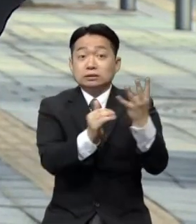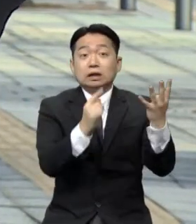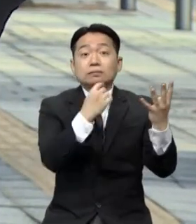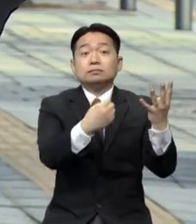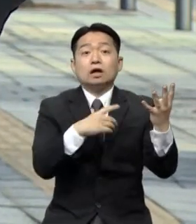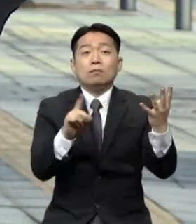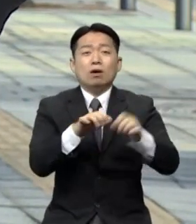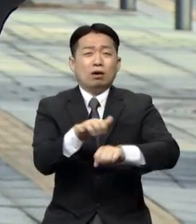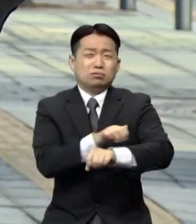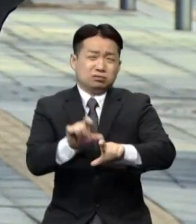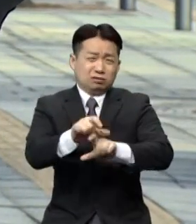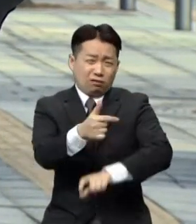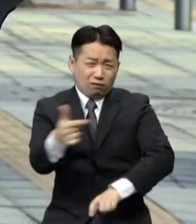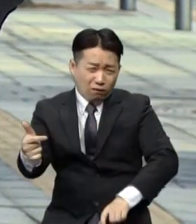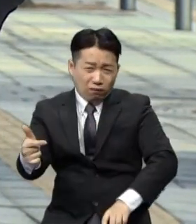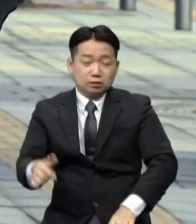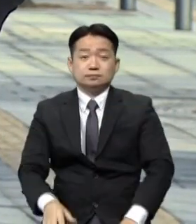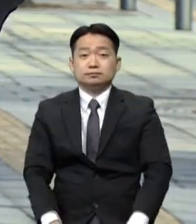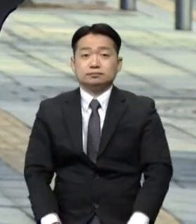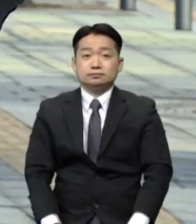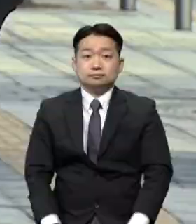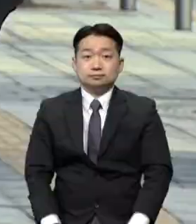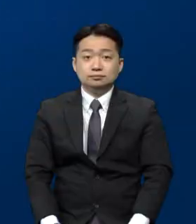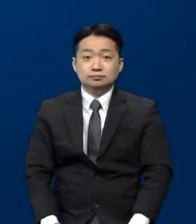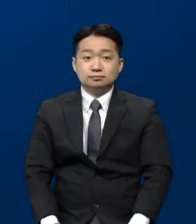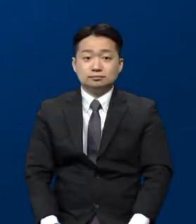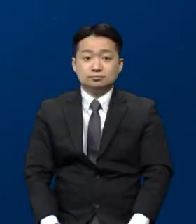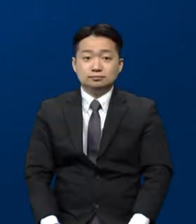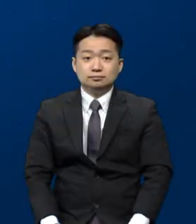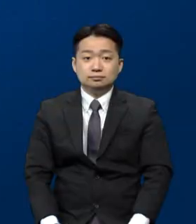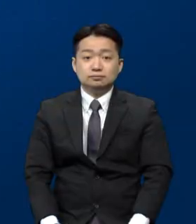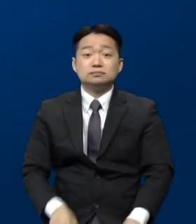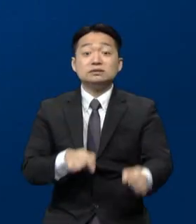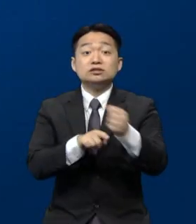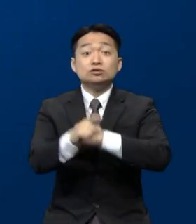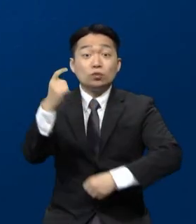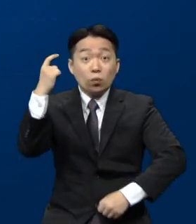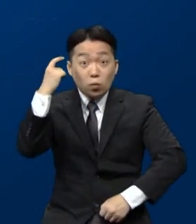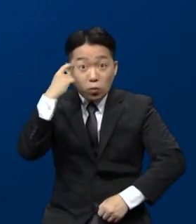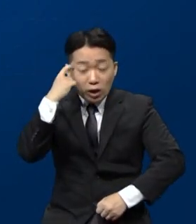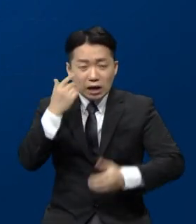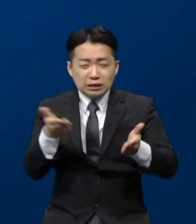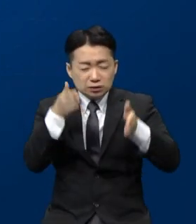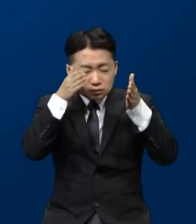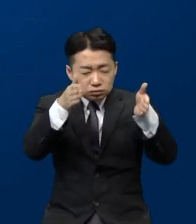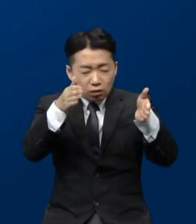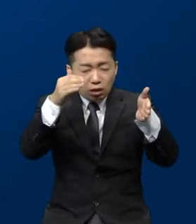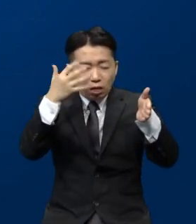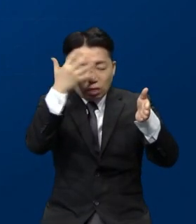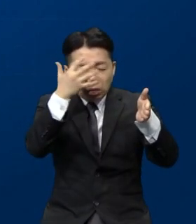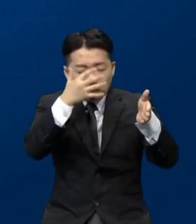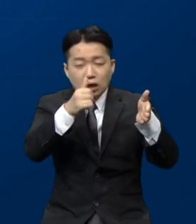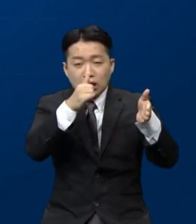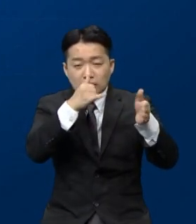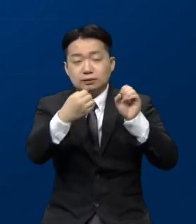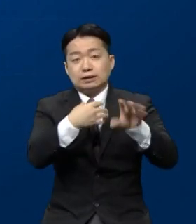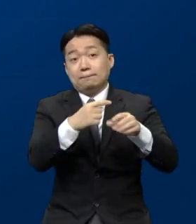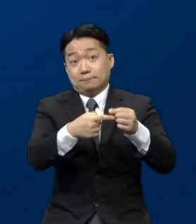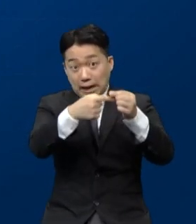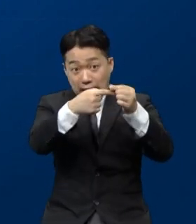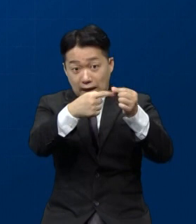4명은 불편함이 더 크다고 답했습니다. 그 이유로는 업무 집중도가 떨어진다는 답이 가장